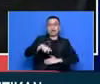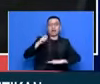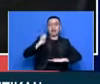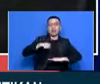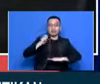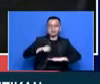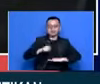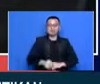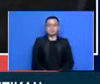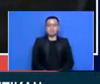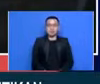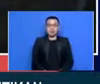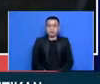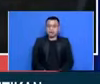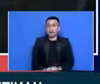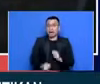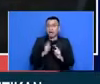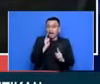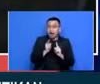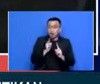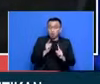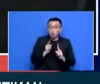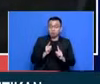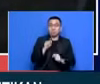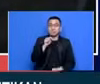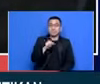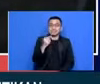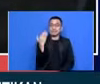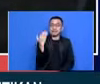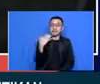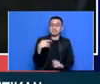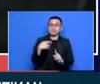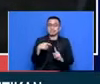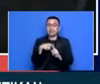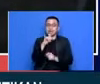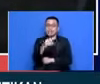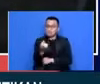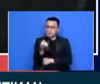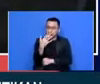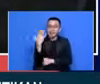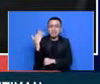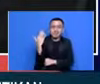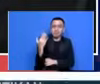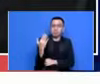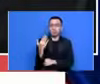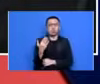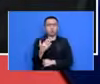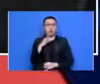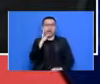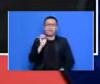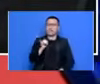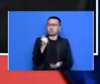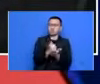sebagaiudisalah Oleh karena itu kalau sampai seperti betul yang disampaikan oleh ya sangat parah sekali